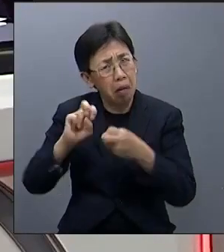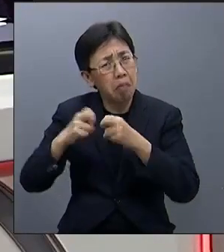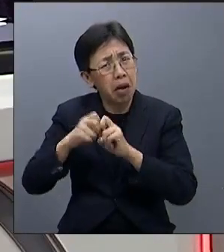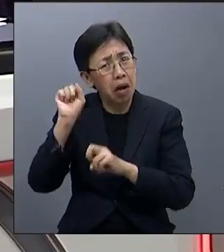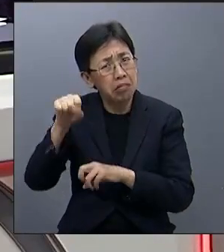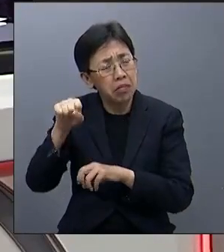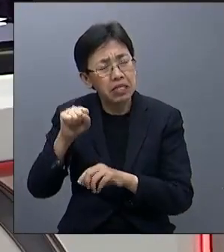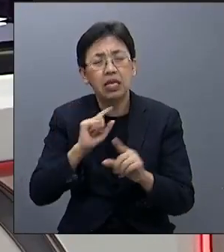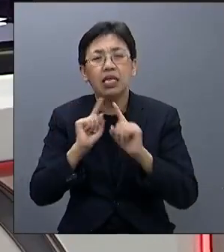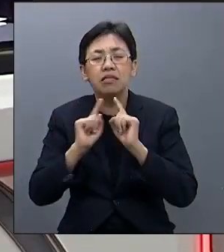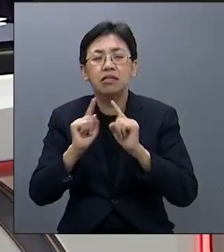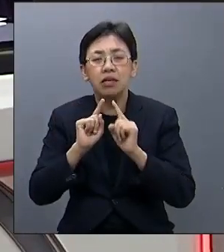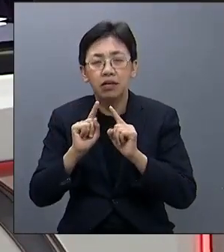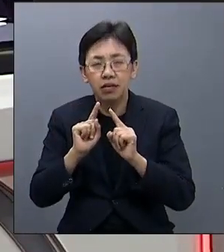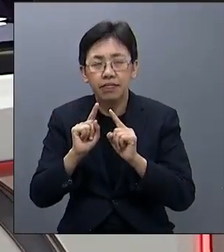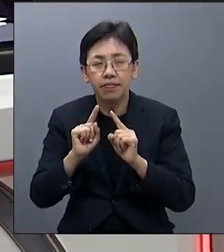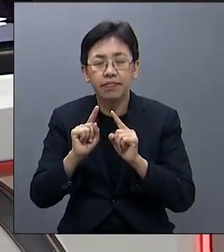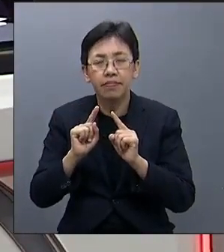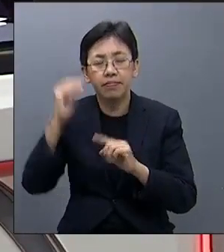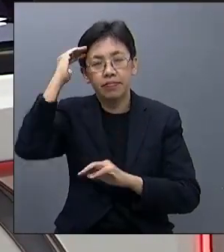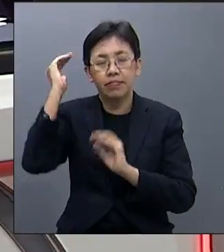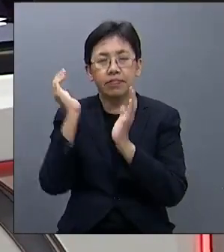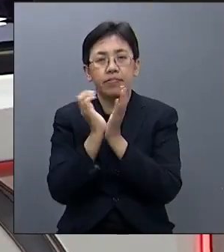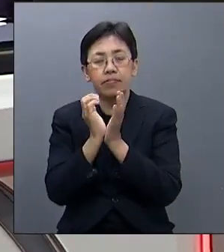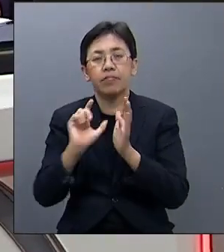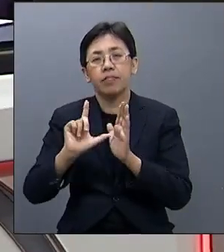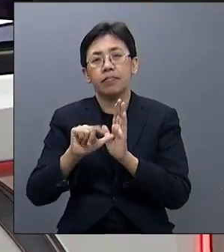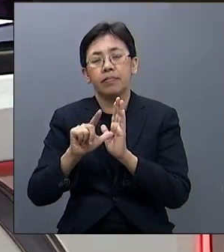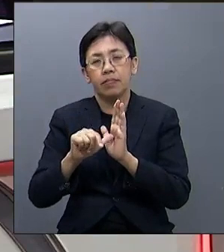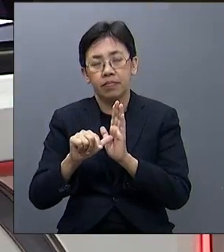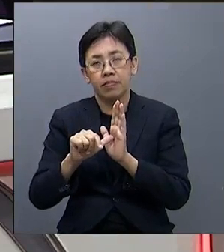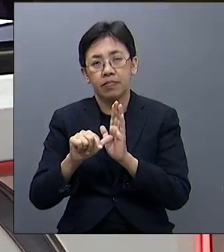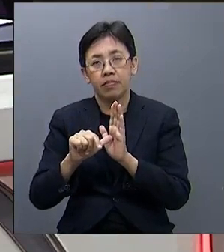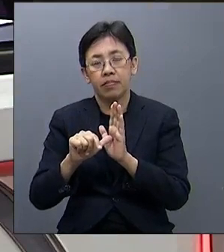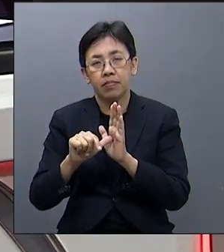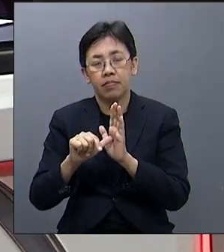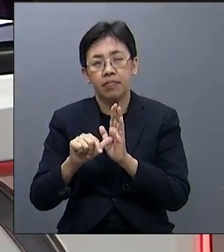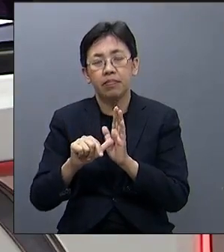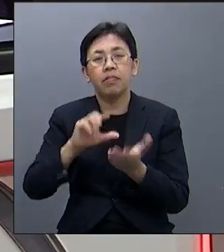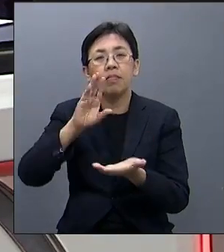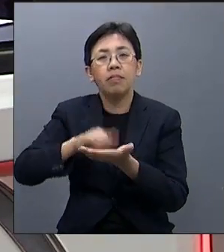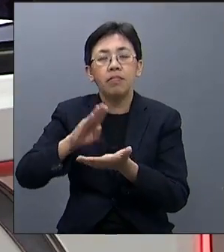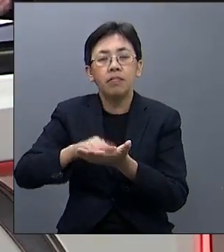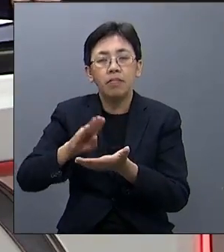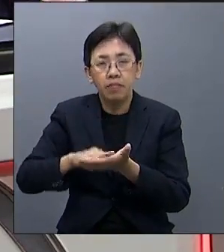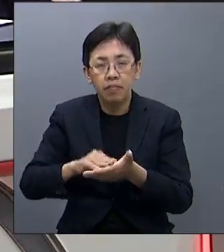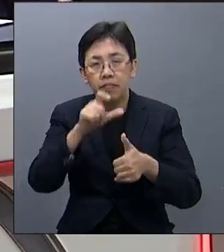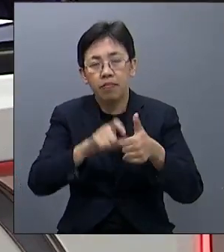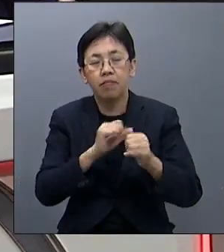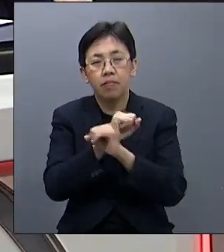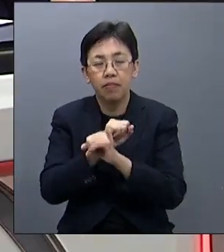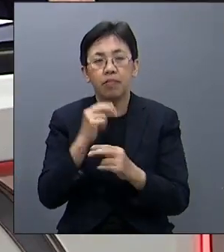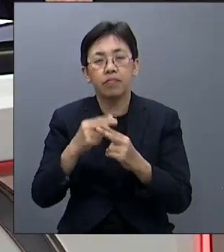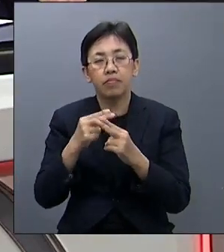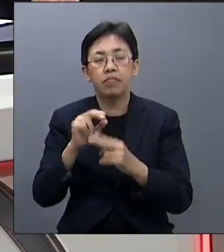พูดคุยเพิ่มเติมกับพลอากาศตรีอมรชมเชยเลขาธิการสำนักงานคณะกรรมการการรักษาความมั่นคงปลอดภัยไซเบอร์แห่งชาติหรือว่าส